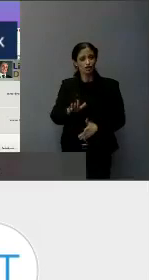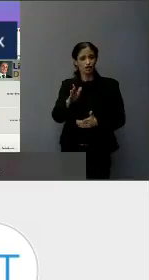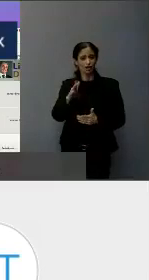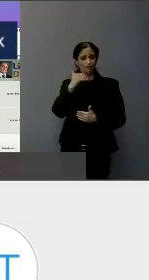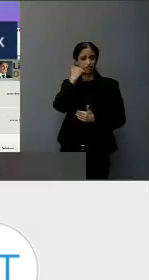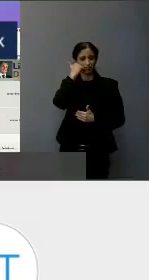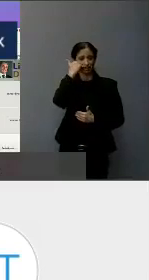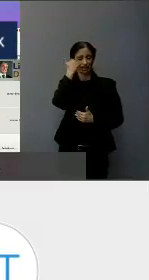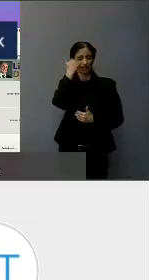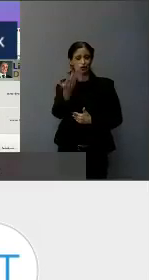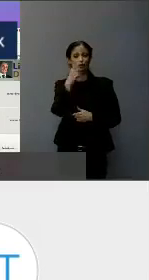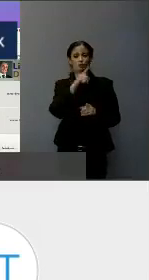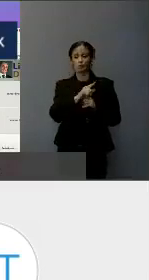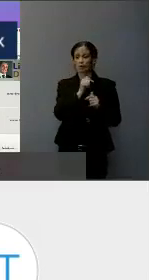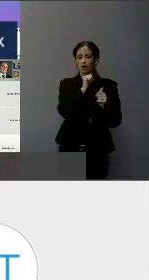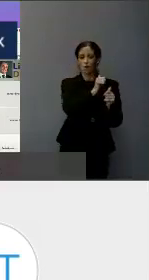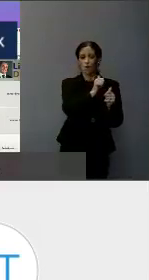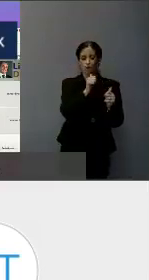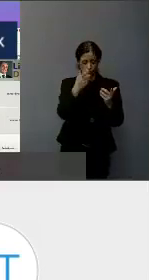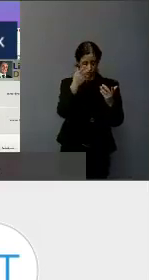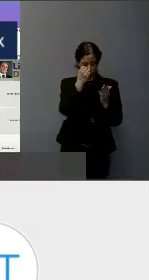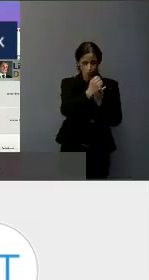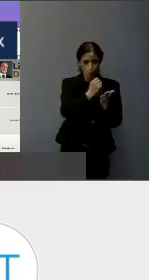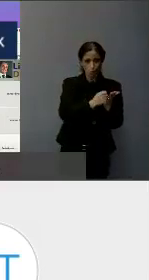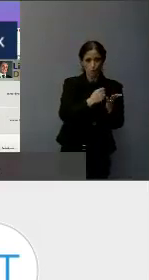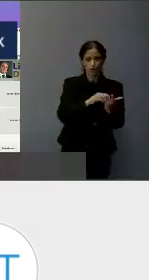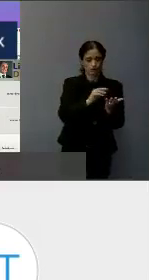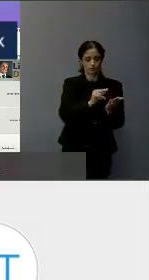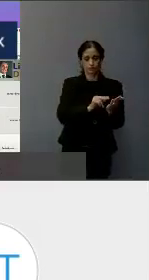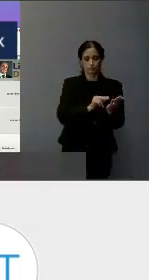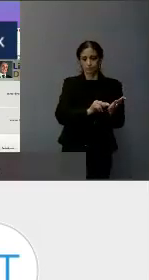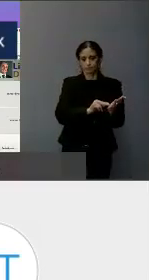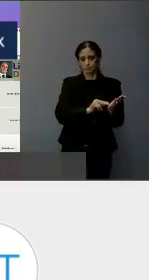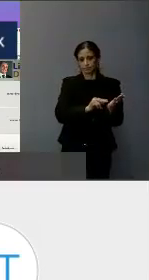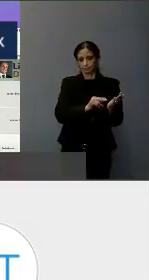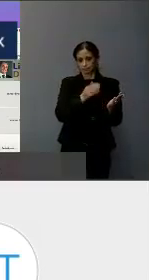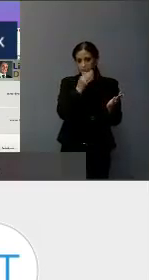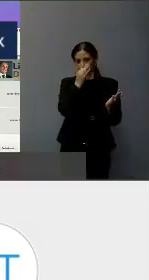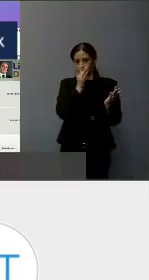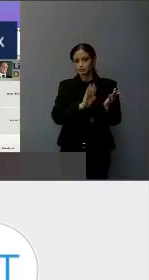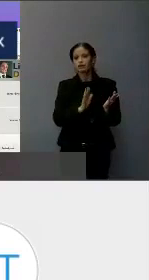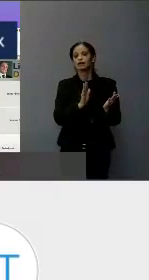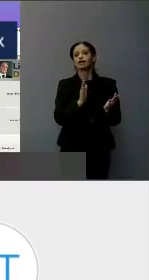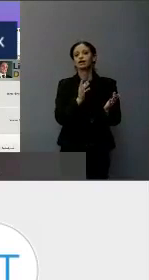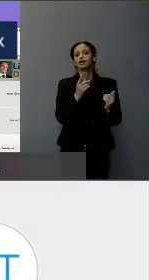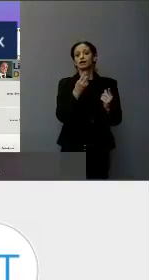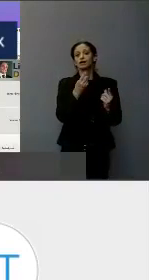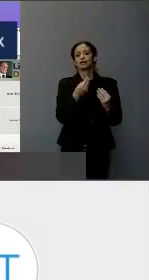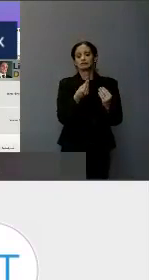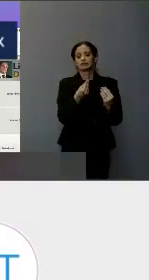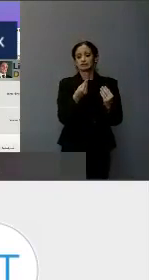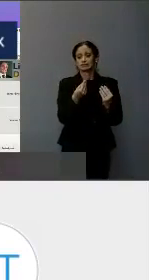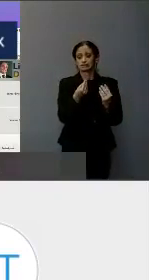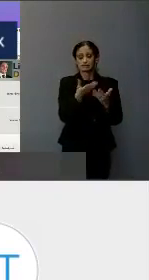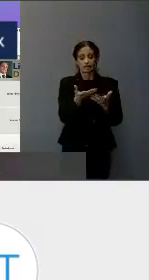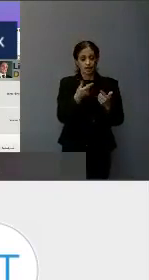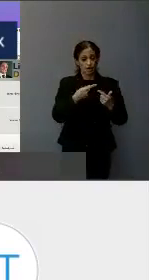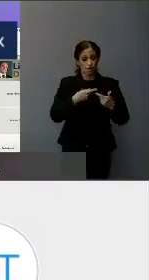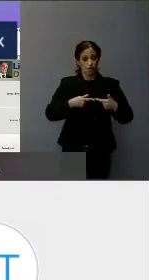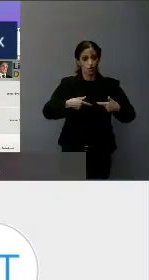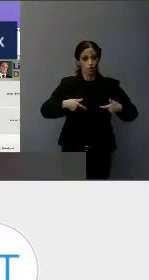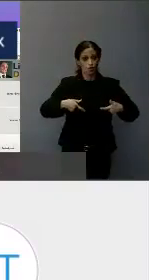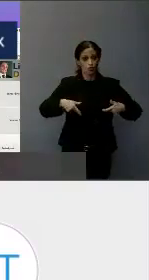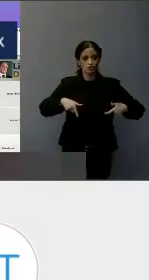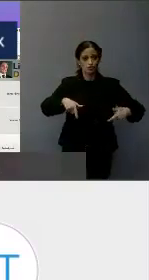singolo documento facendo pesare questo consiglio comunale con gli straordinari